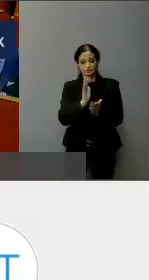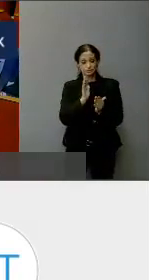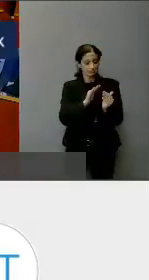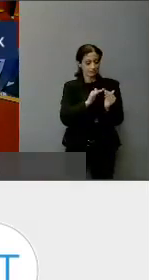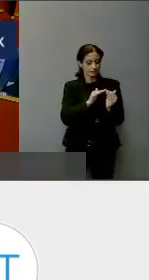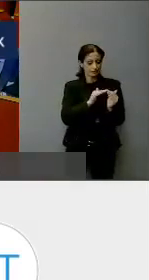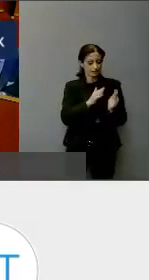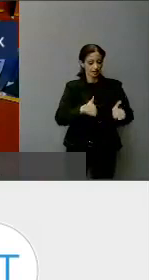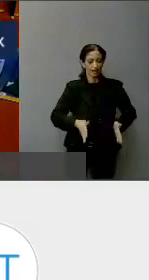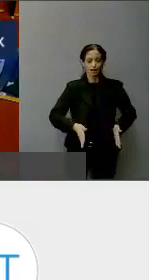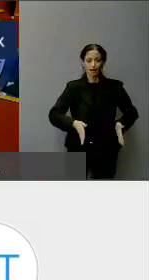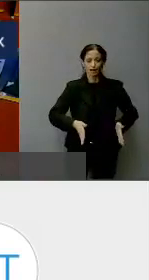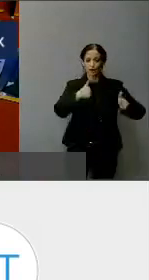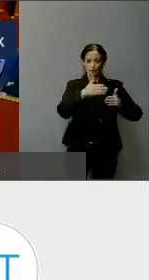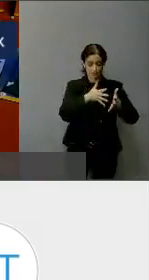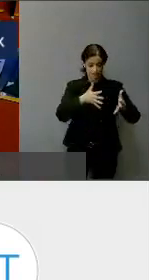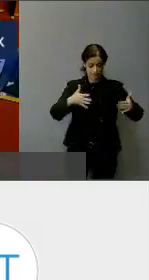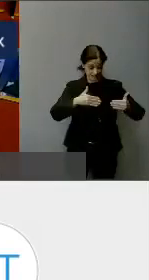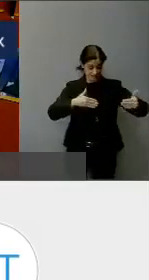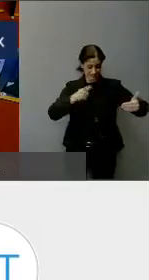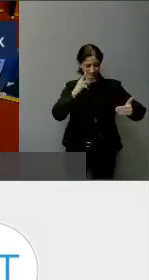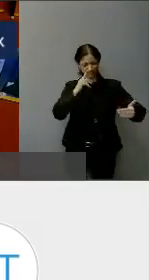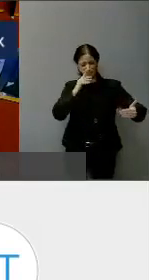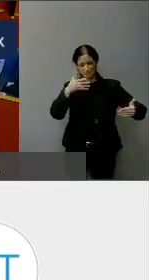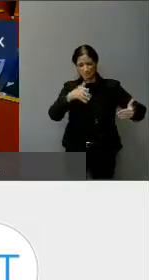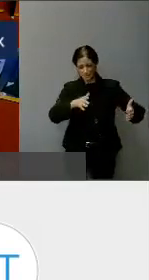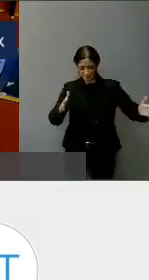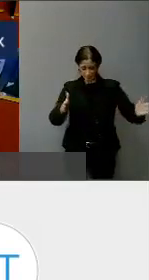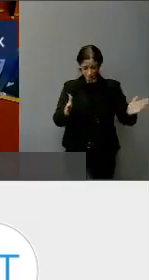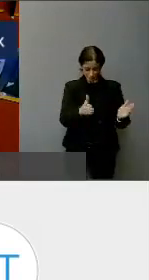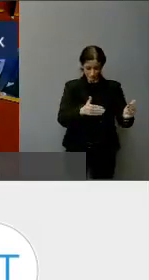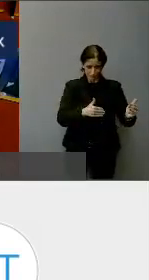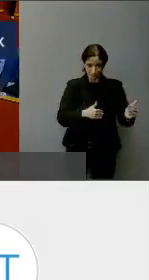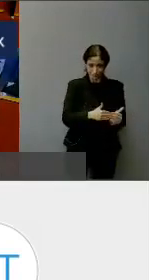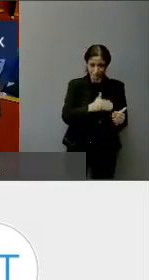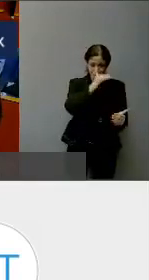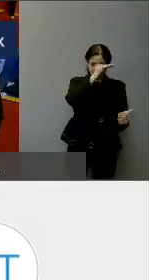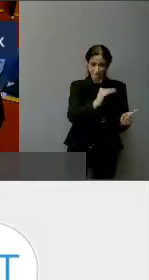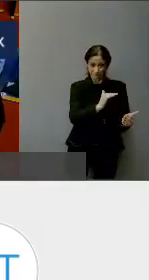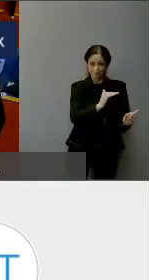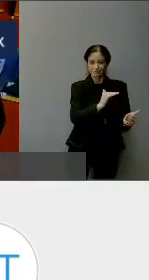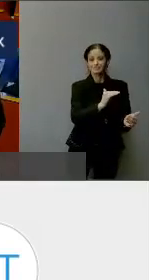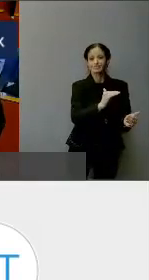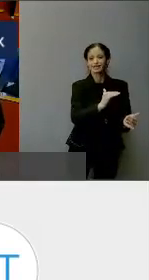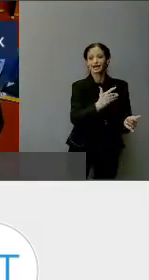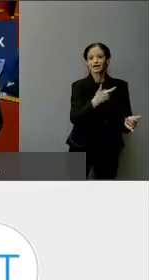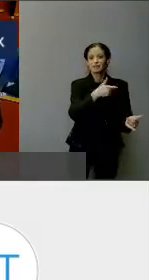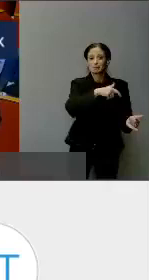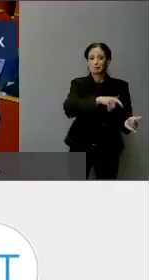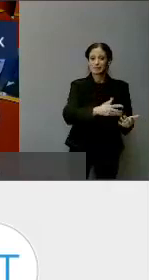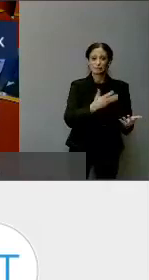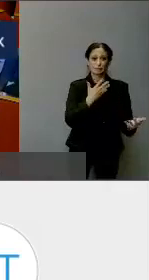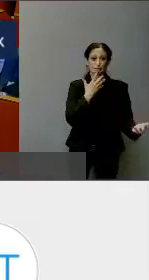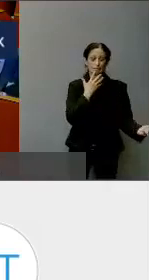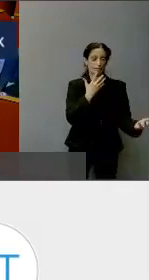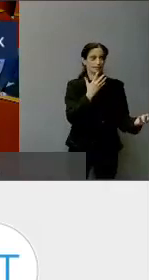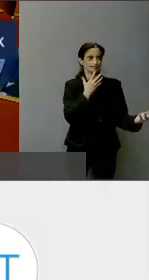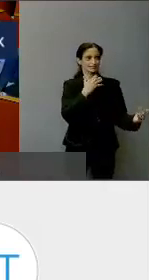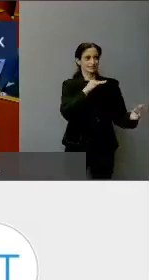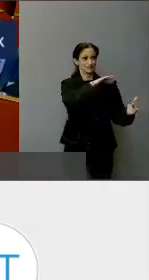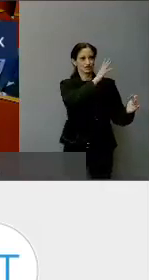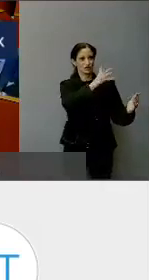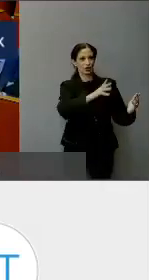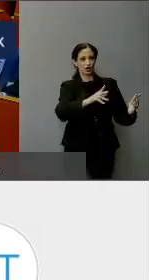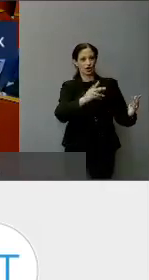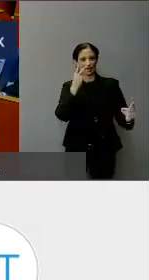edifici che andrete realizzare per non dovendo l'impattante per non far sì che comunque con la collina si veda anche